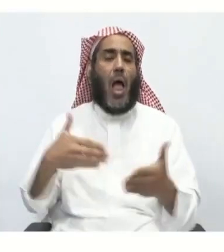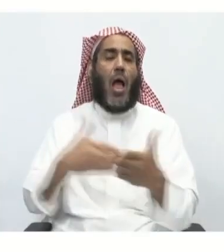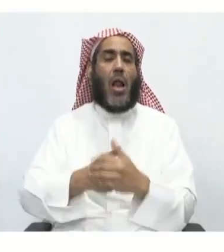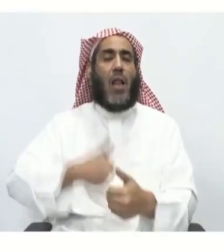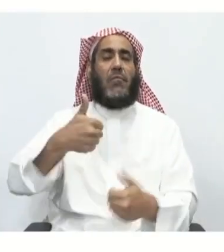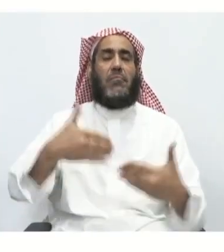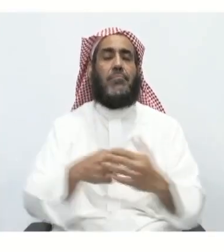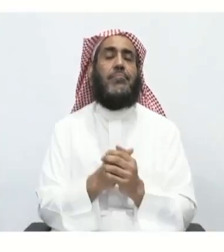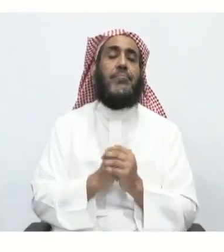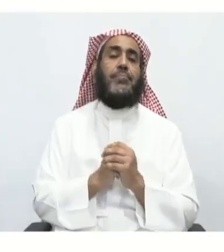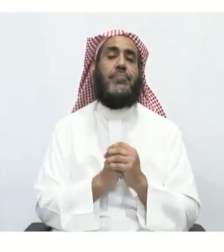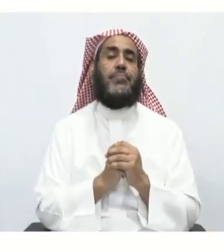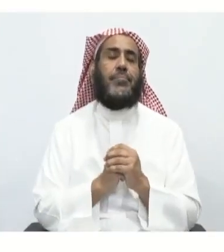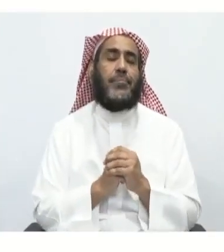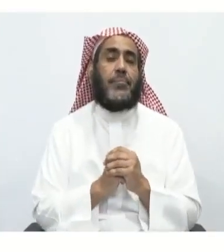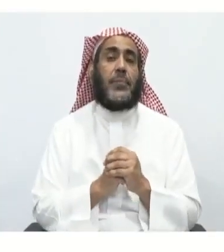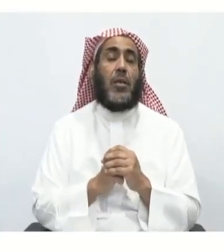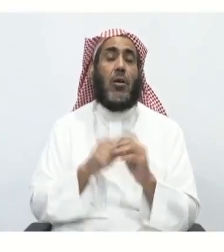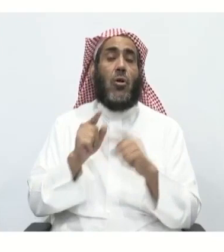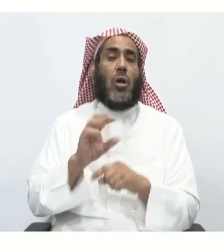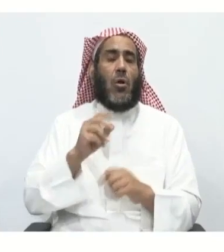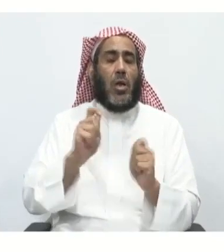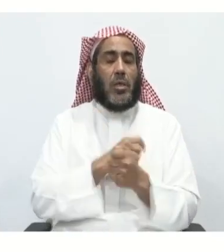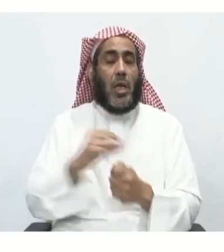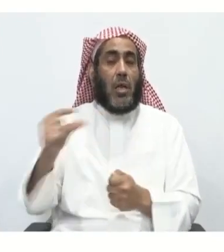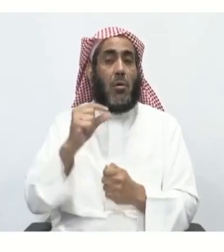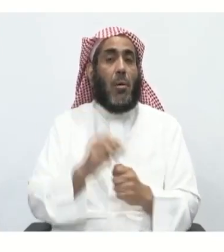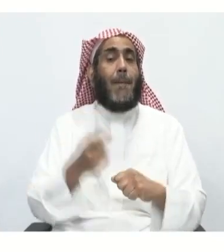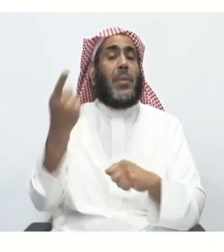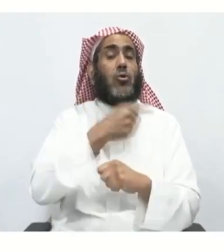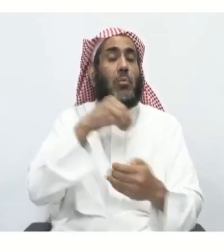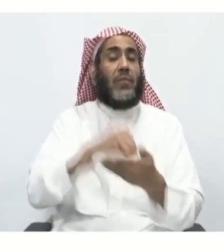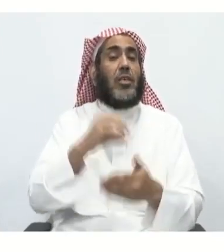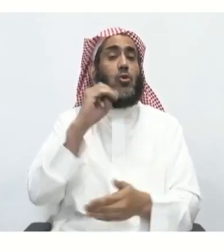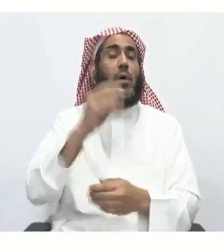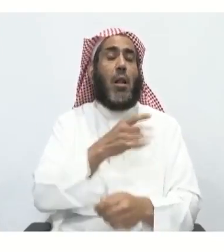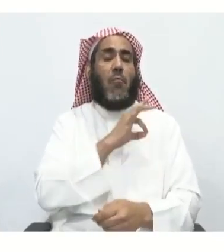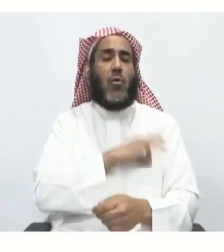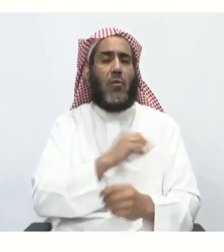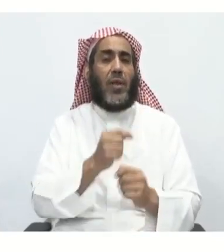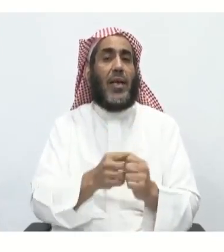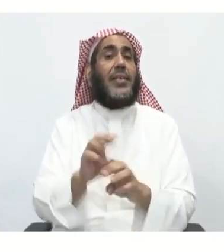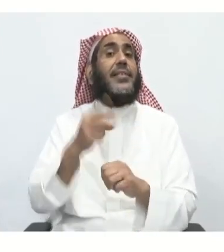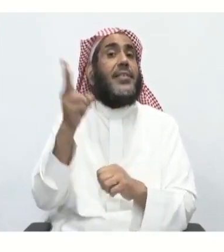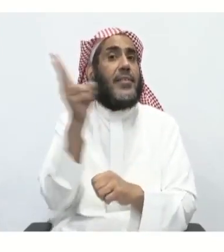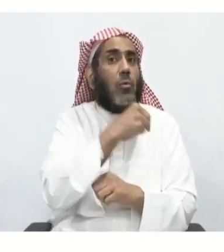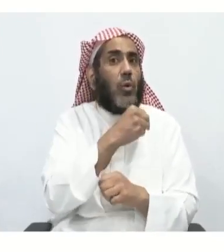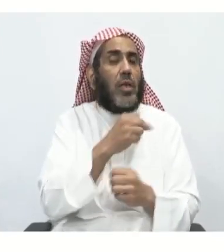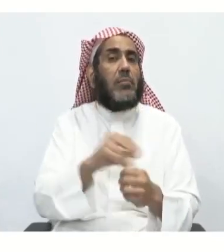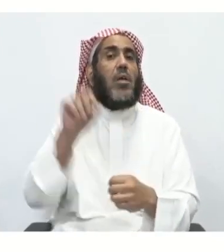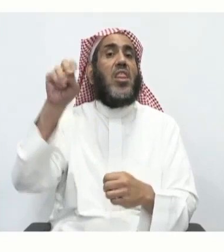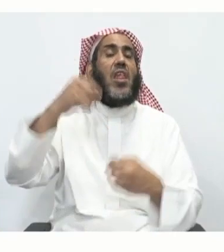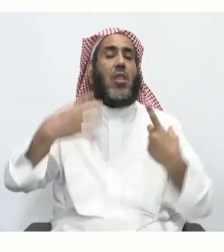في الشعر هنا يقول اجعل الكلمه الاتيه منصوبه في جمل مفيده بحيث يظهر فيها تنوين النصب هنا تنوين النصب